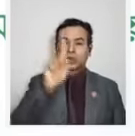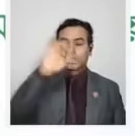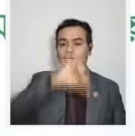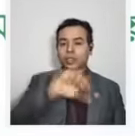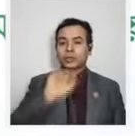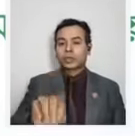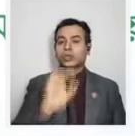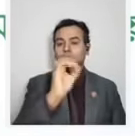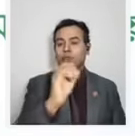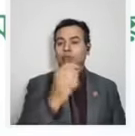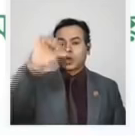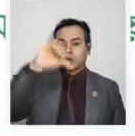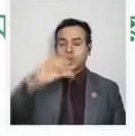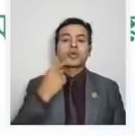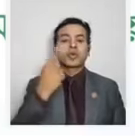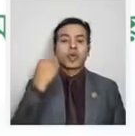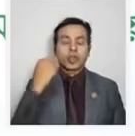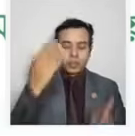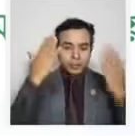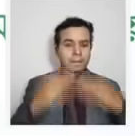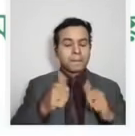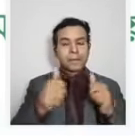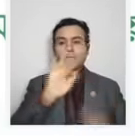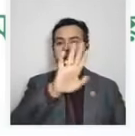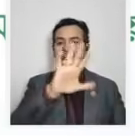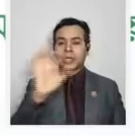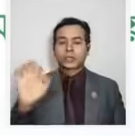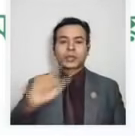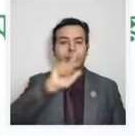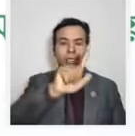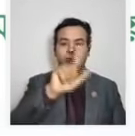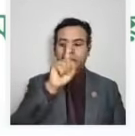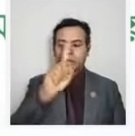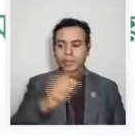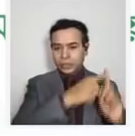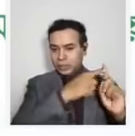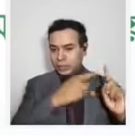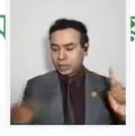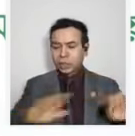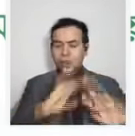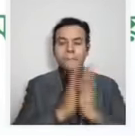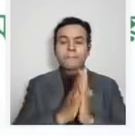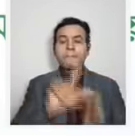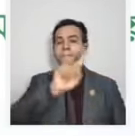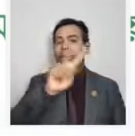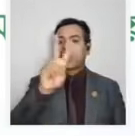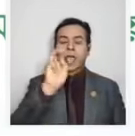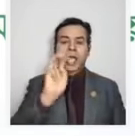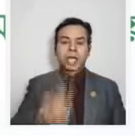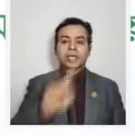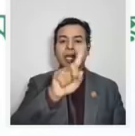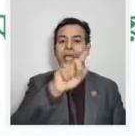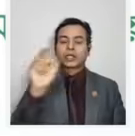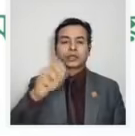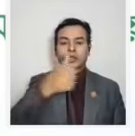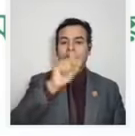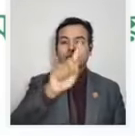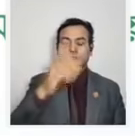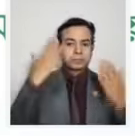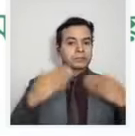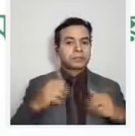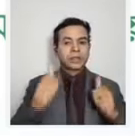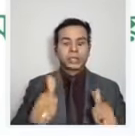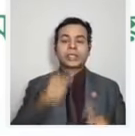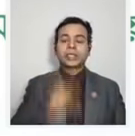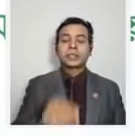শনাক্ত 57,563 জন, শনাক্তের হার 19.09%। গত 24 ঘন্টায় সুস্থ হয়েছেন